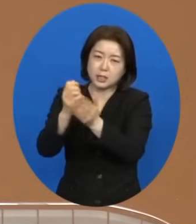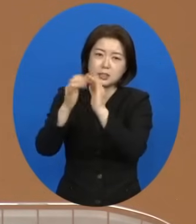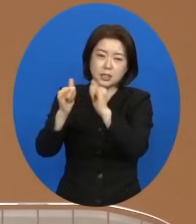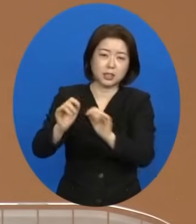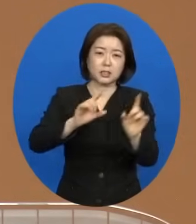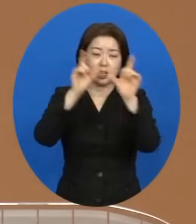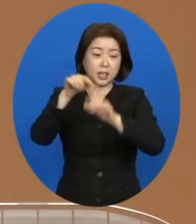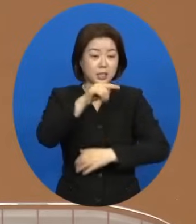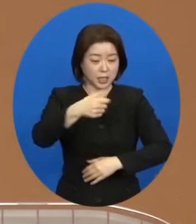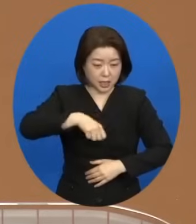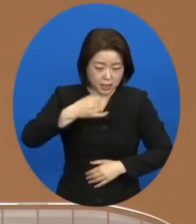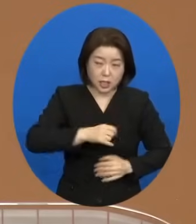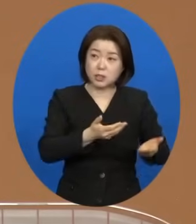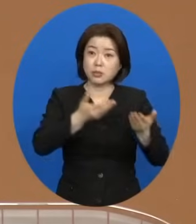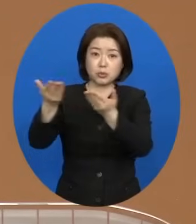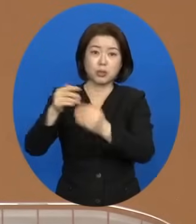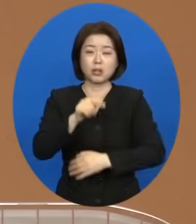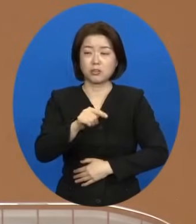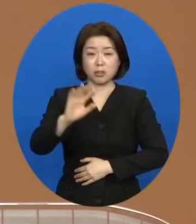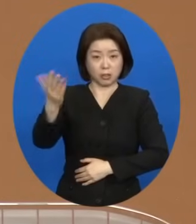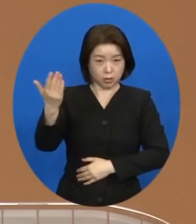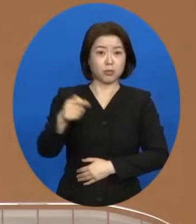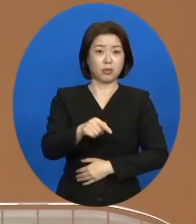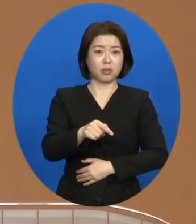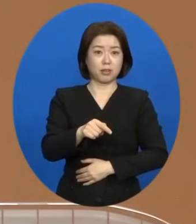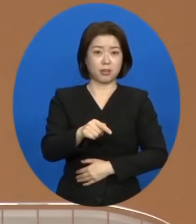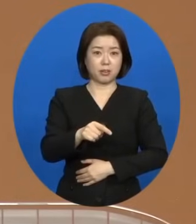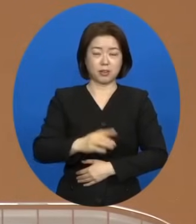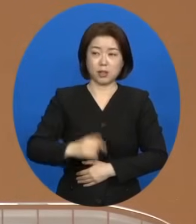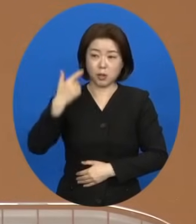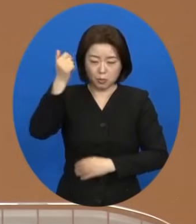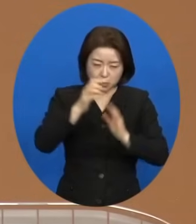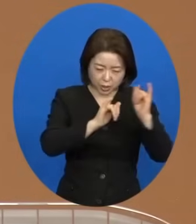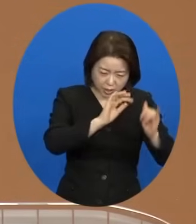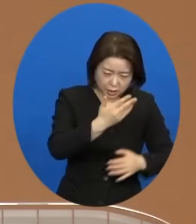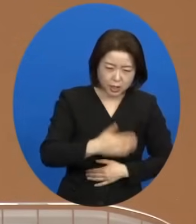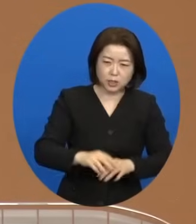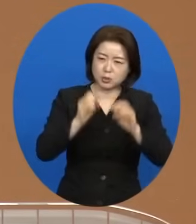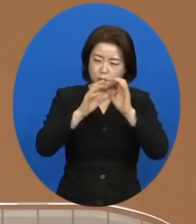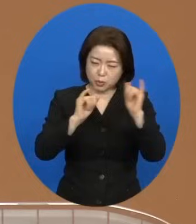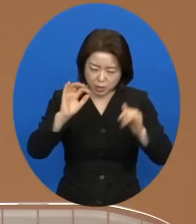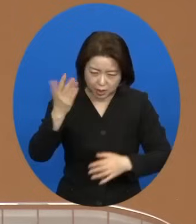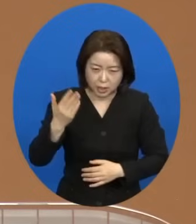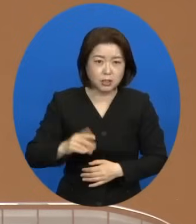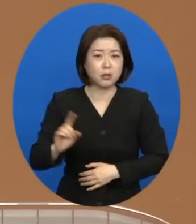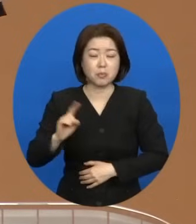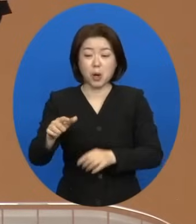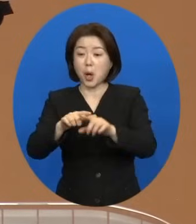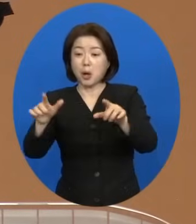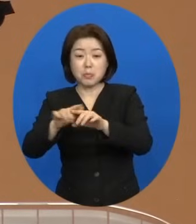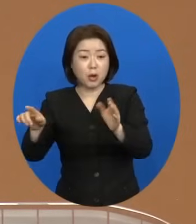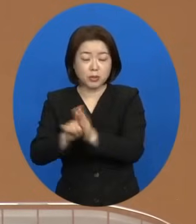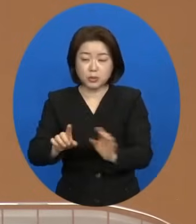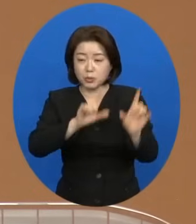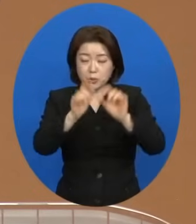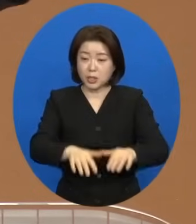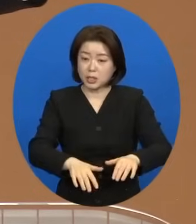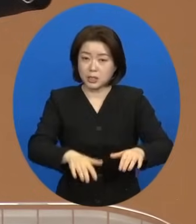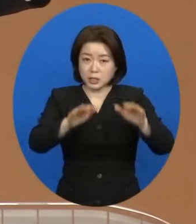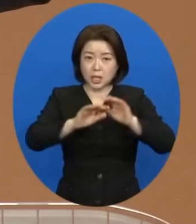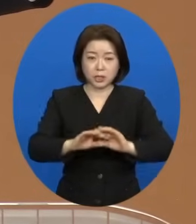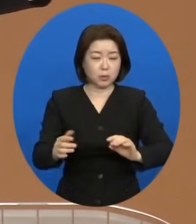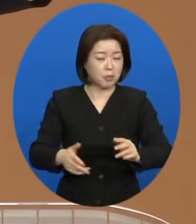하나님이 자녀를 바칩니다 그러면 그것이 바치는 거예요 목회자가 되었던 선교사가 되었던 또한 평신도로 살아가면서 뭐